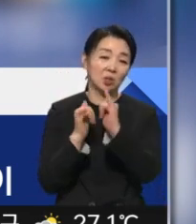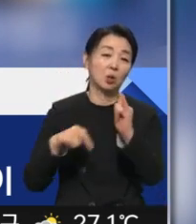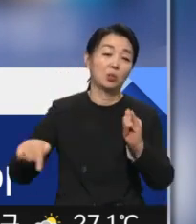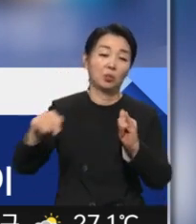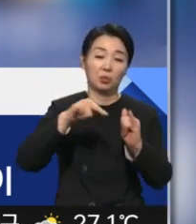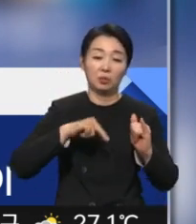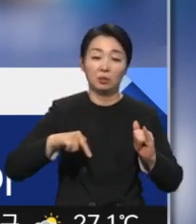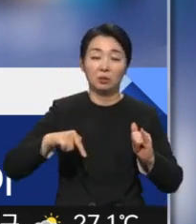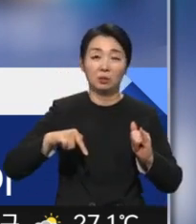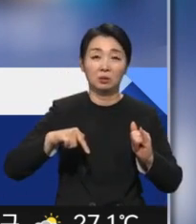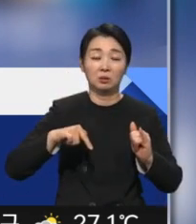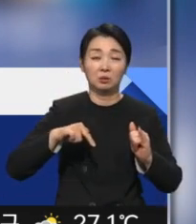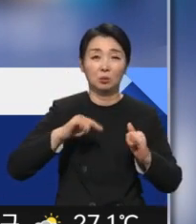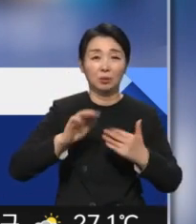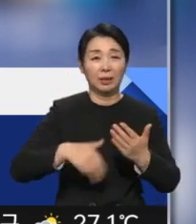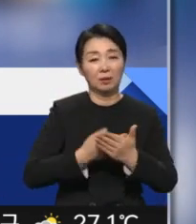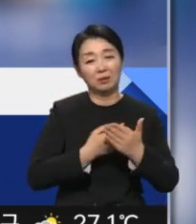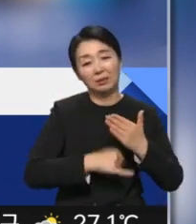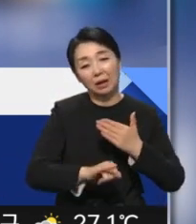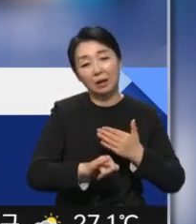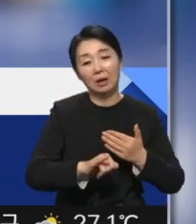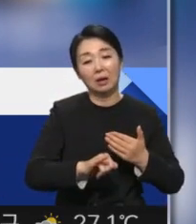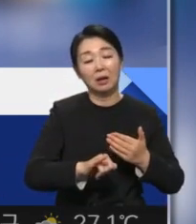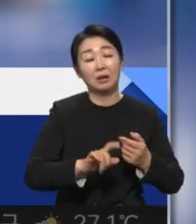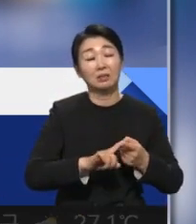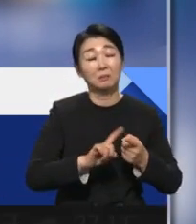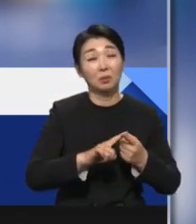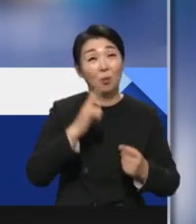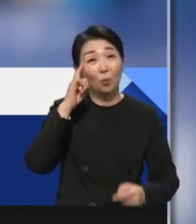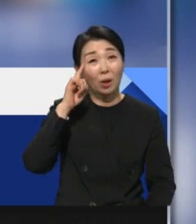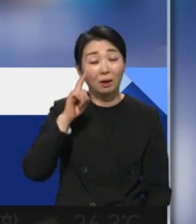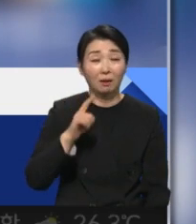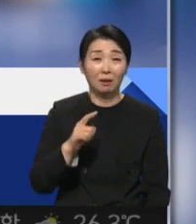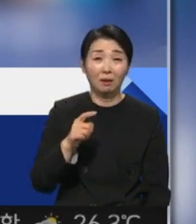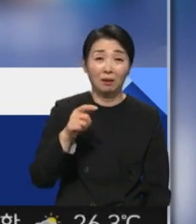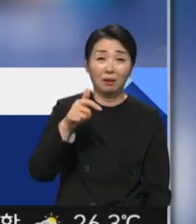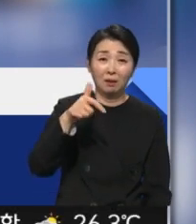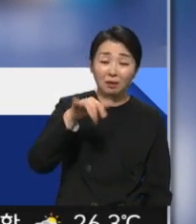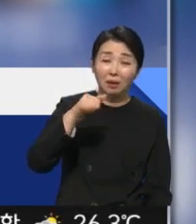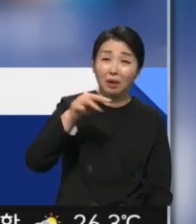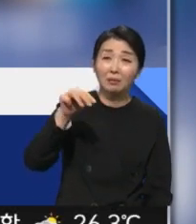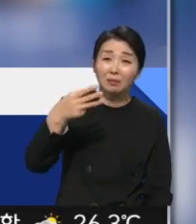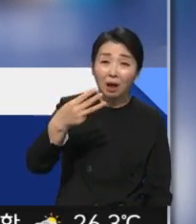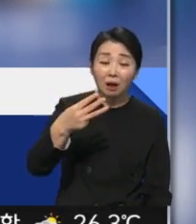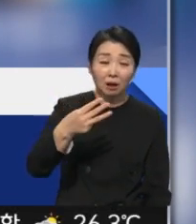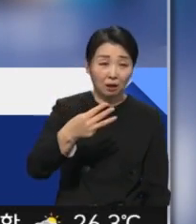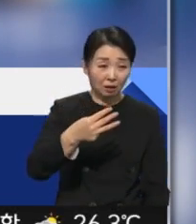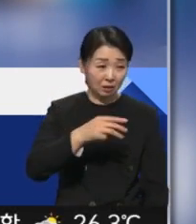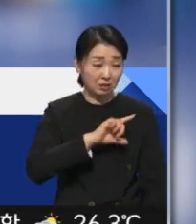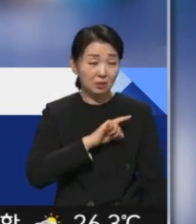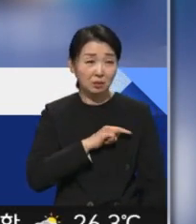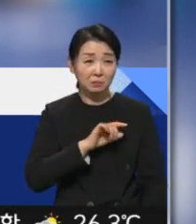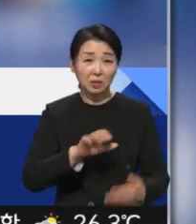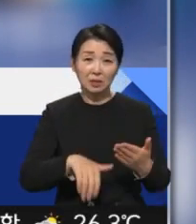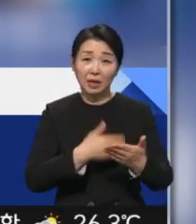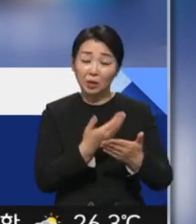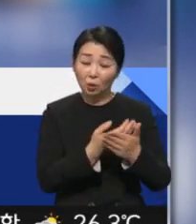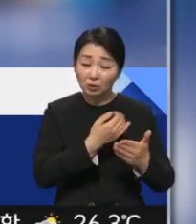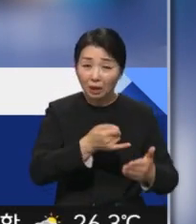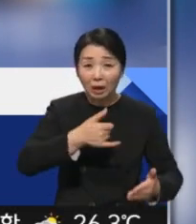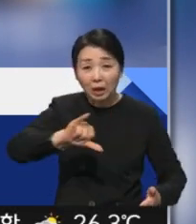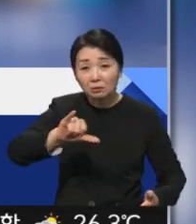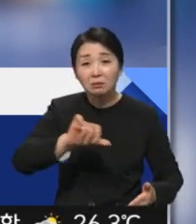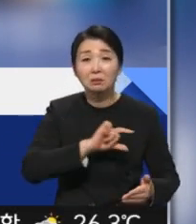청년들의 많은 부분이 개딸이라고 하는 그 개딸은 이름이 개혁의 딸, 네, 개혁의 아들 이런 이름이었거든요.